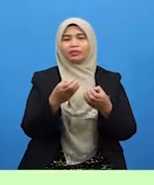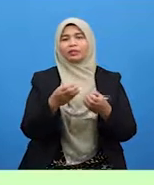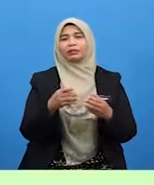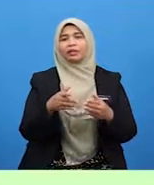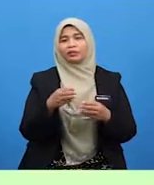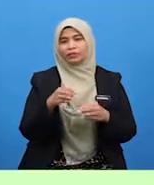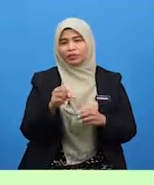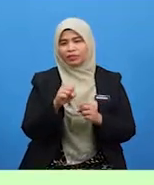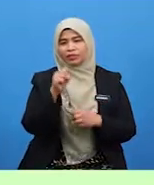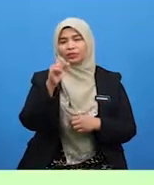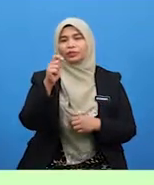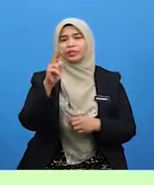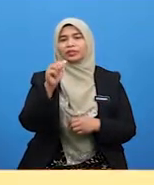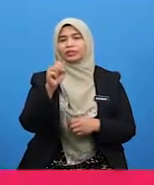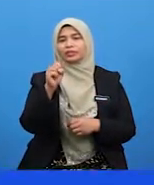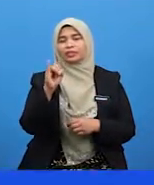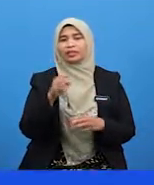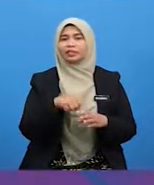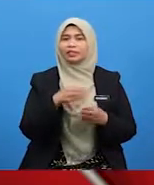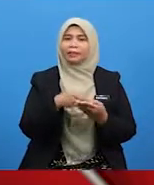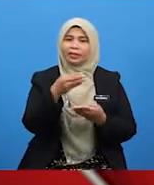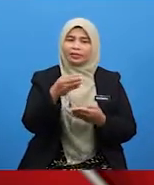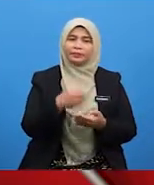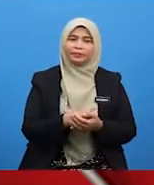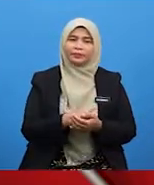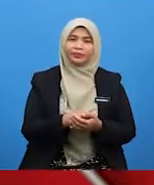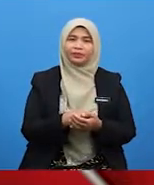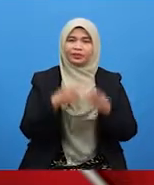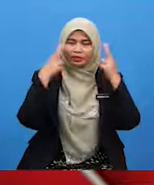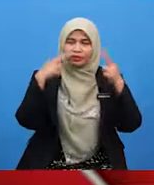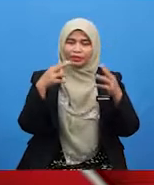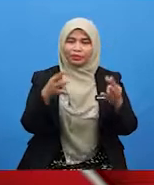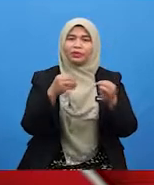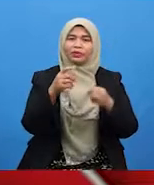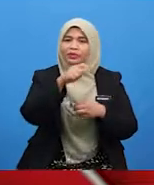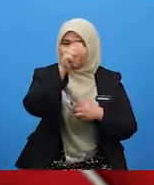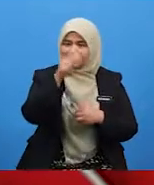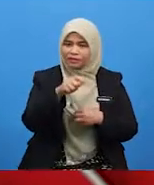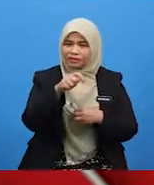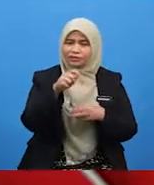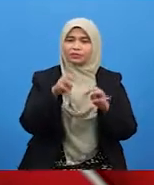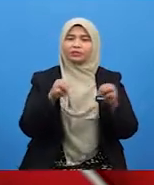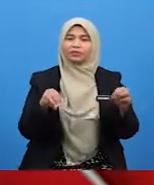melalui situasi yang diberikan. Ustaz mahu bertanya, murid-murid,